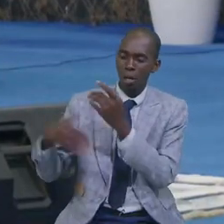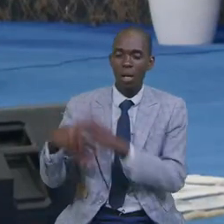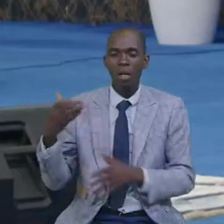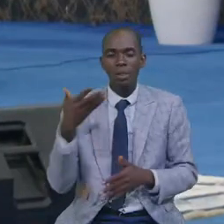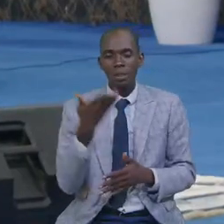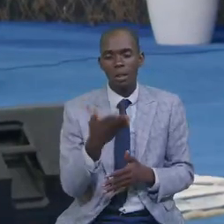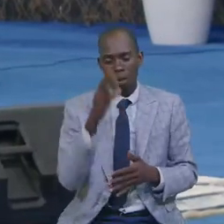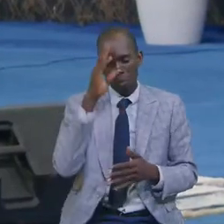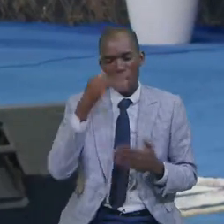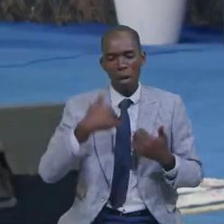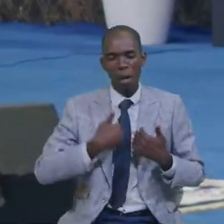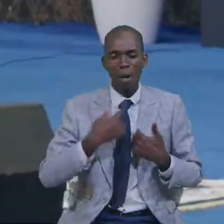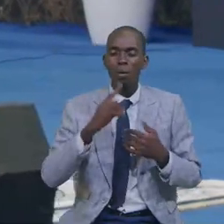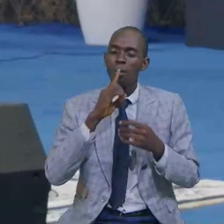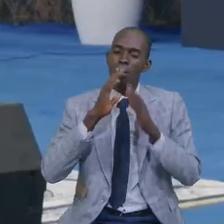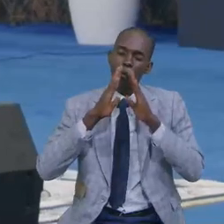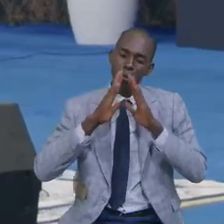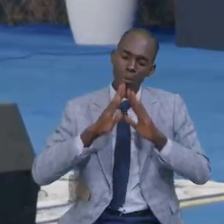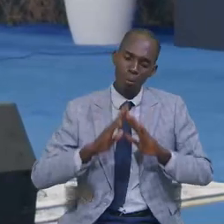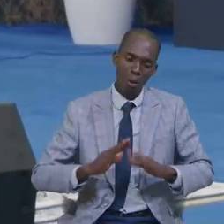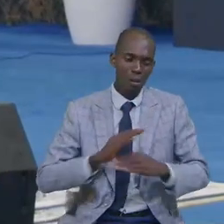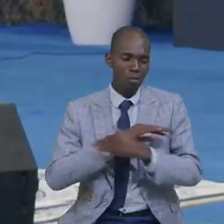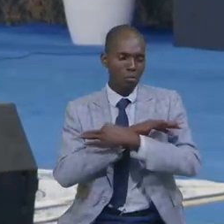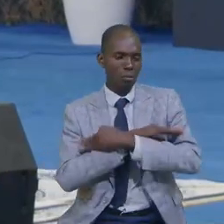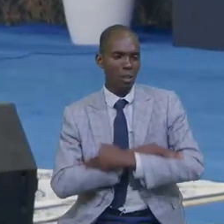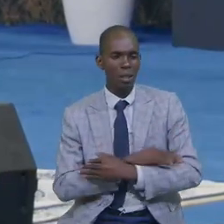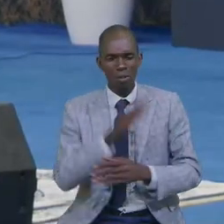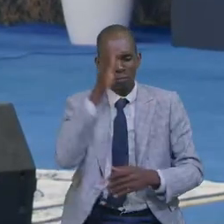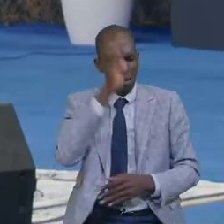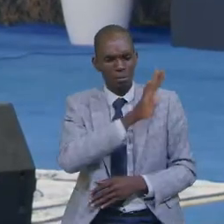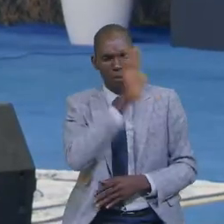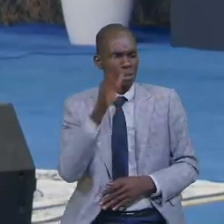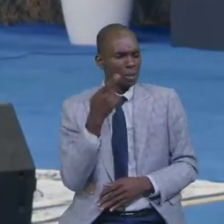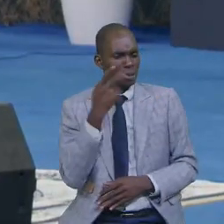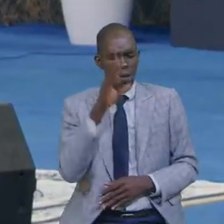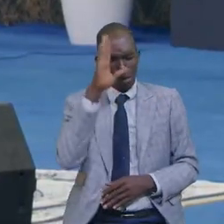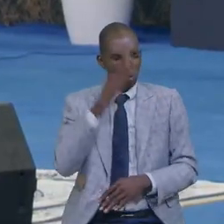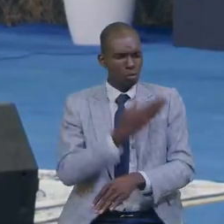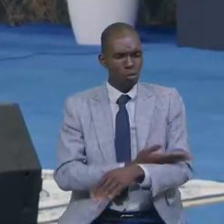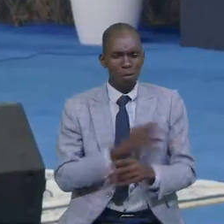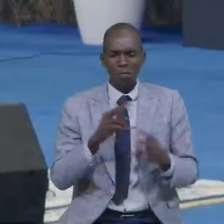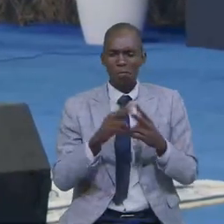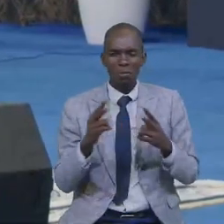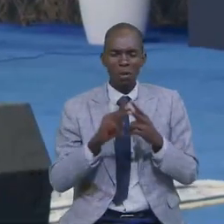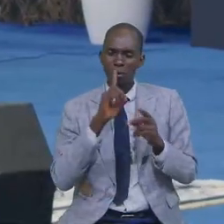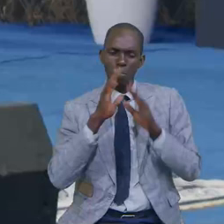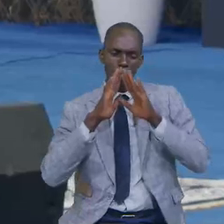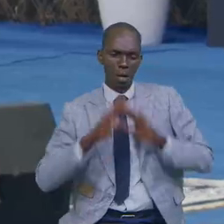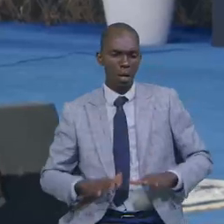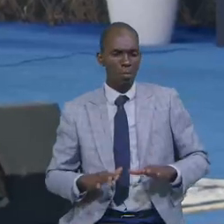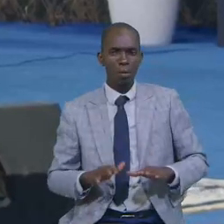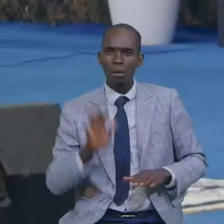mais il y a le calme il y avait le repos la tranquillité le peine l'avait jamais vu aussi calme comme ça avant